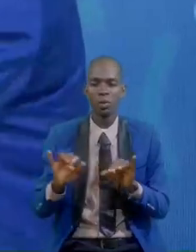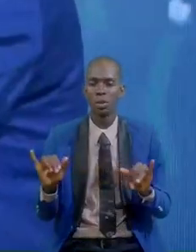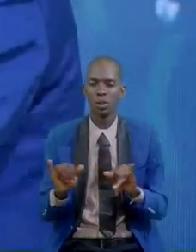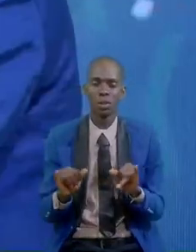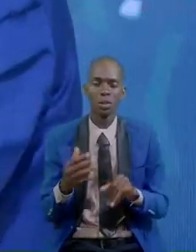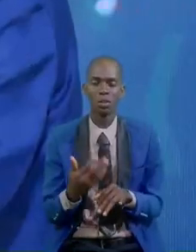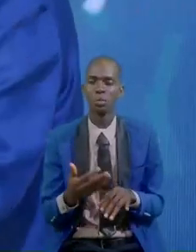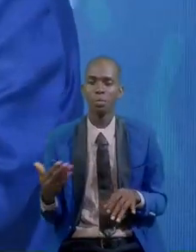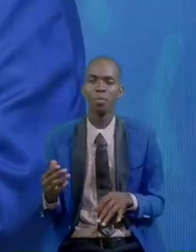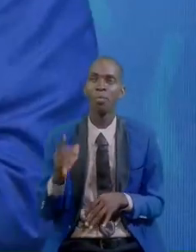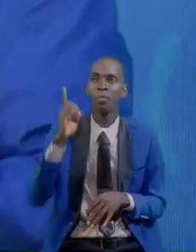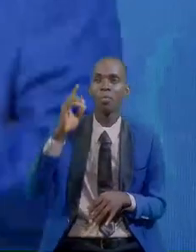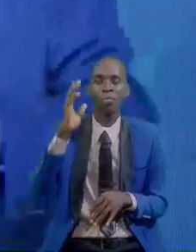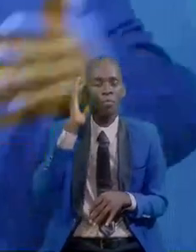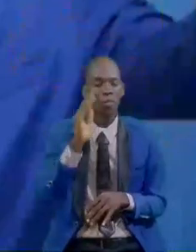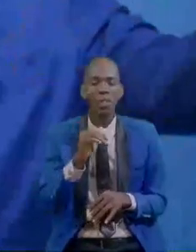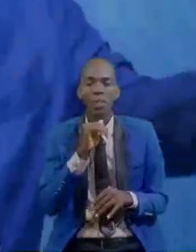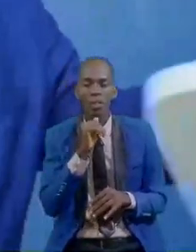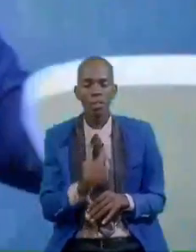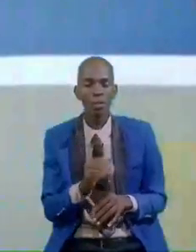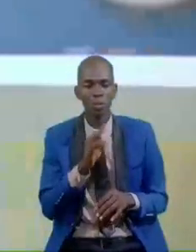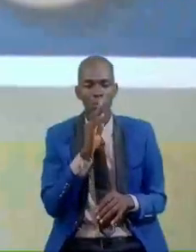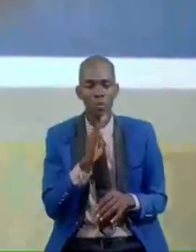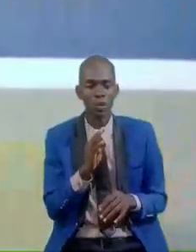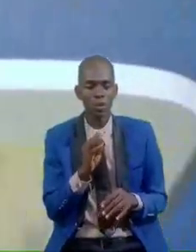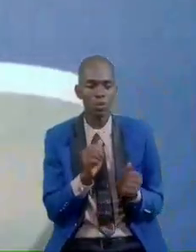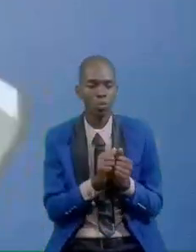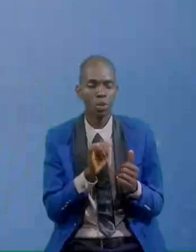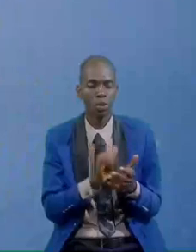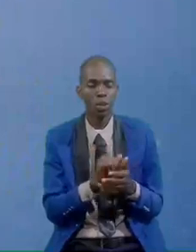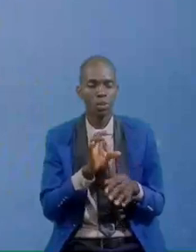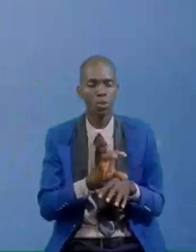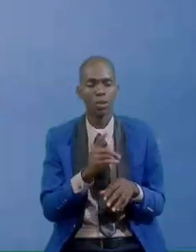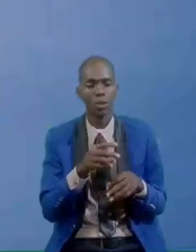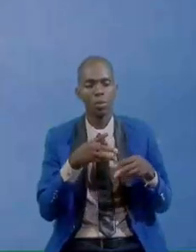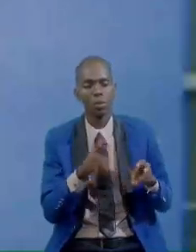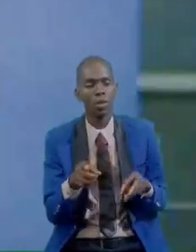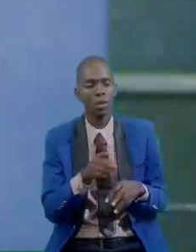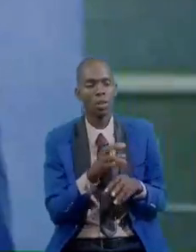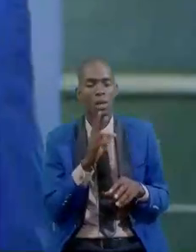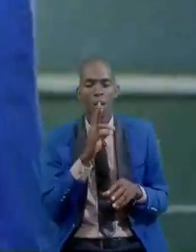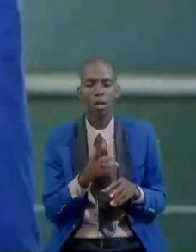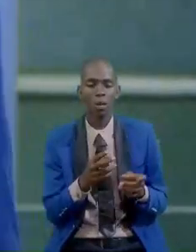Il ne va pas laisser l'église telle qu'elle est ou telle qu'ils étaient pour venir dans telle autre église. Le réveil que